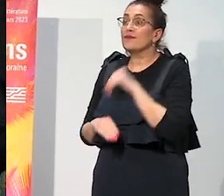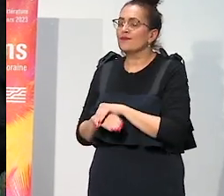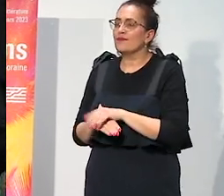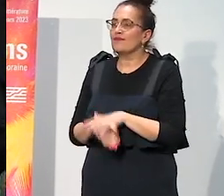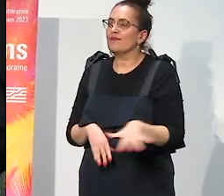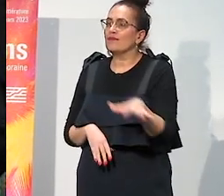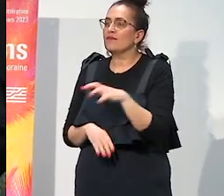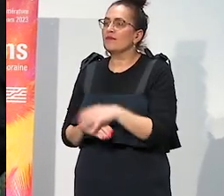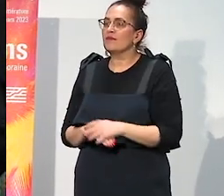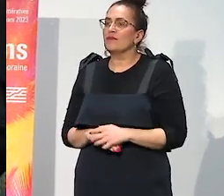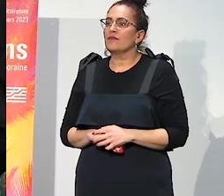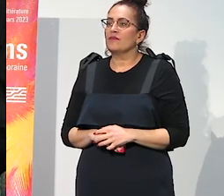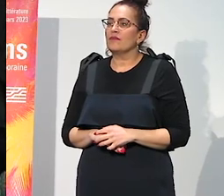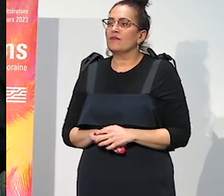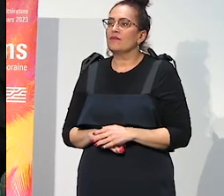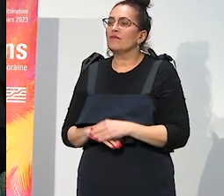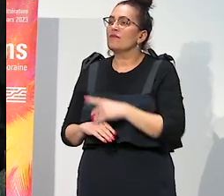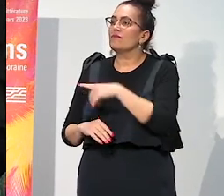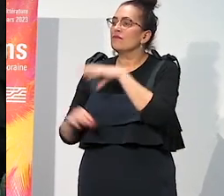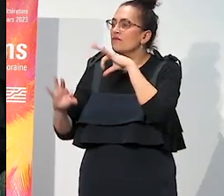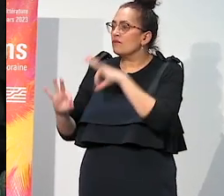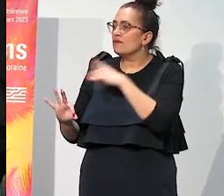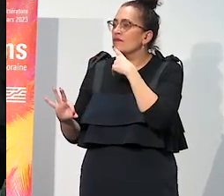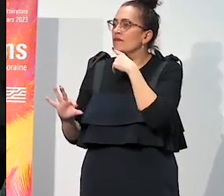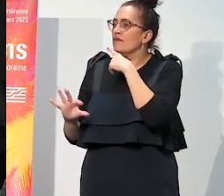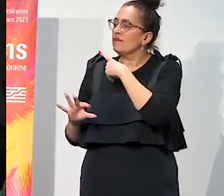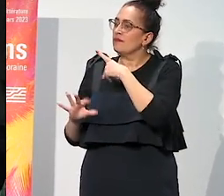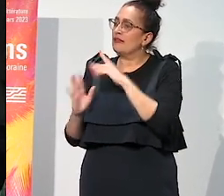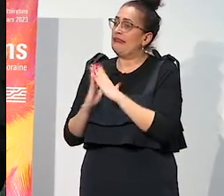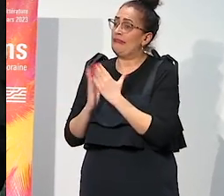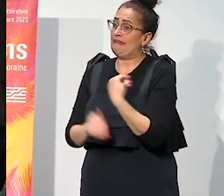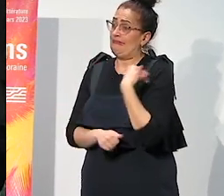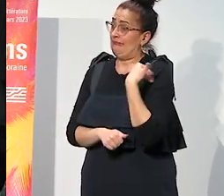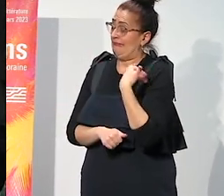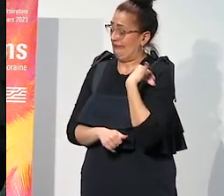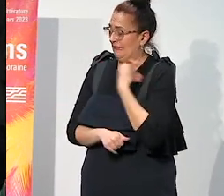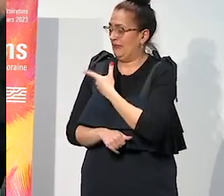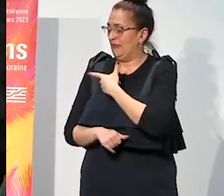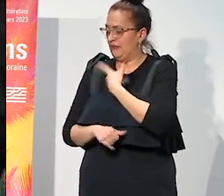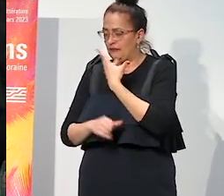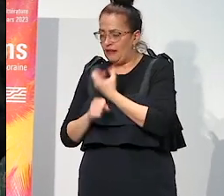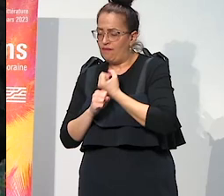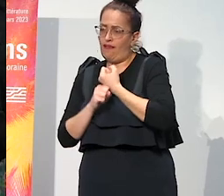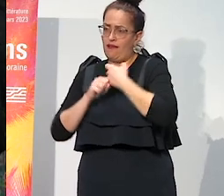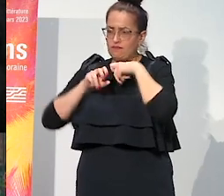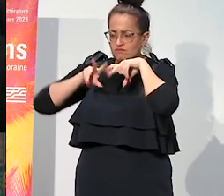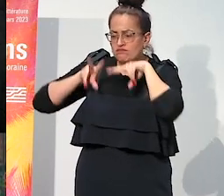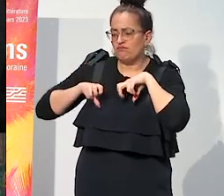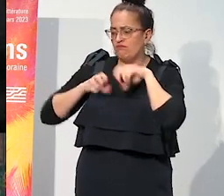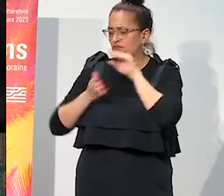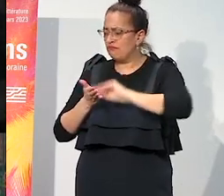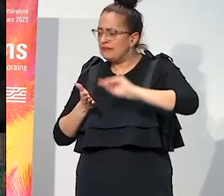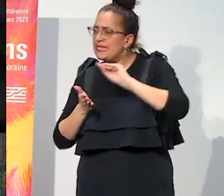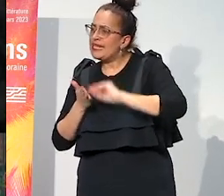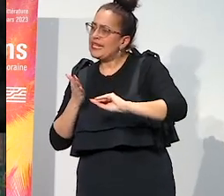voudrais vous demander, lorsque vous avez commencé le travail du dernier livre, les recherches, l'écriture, tout ça, est-ce que vous saviez déjà comment